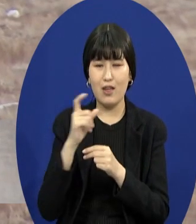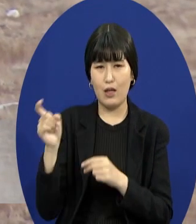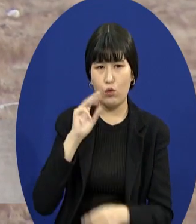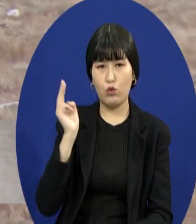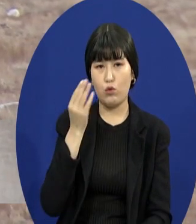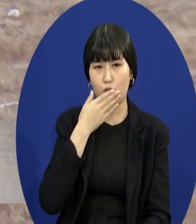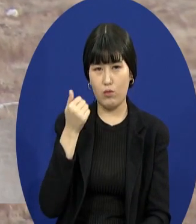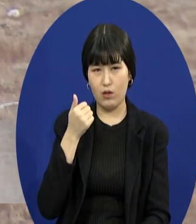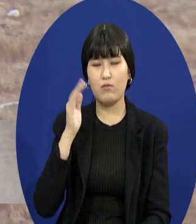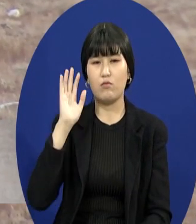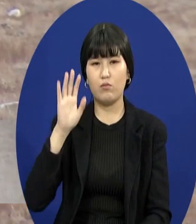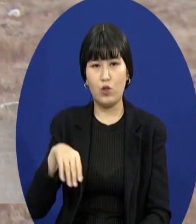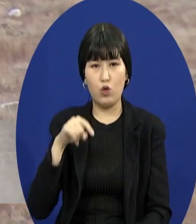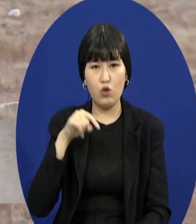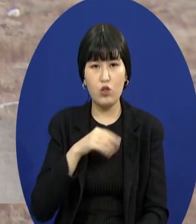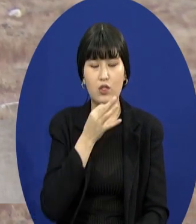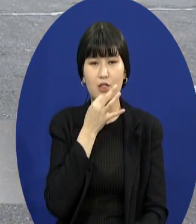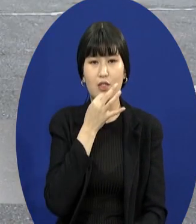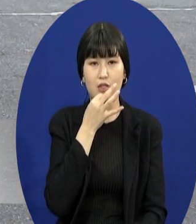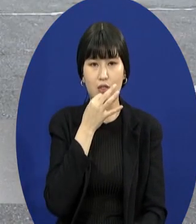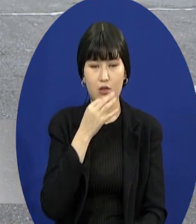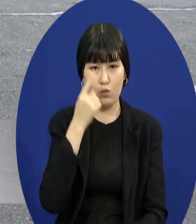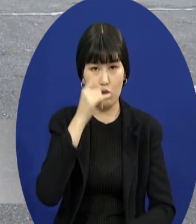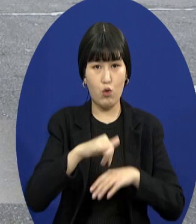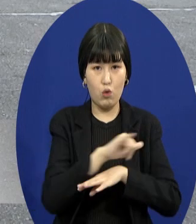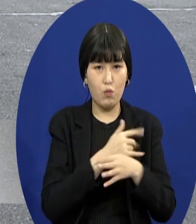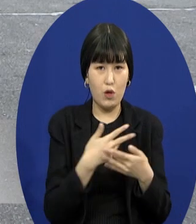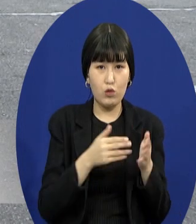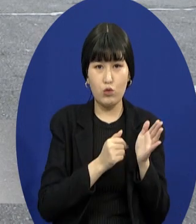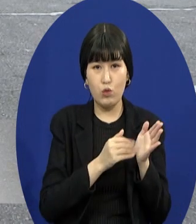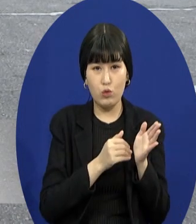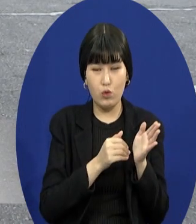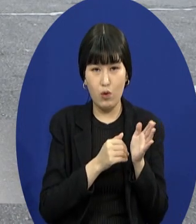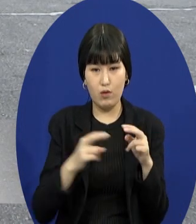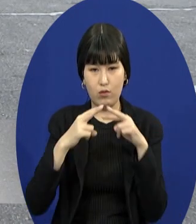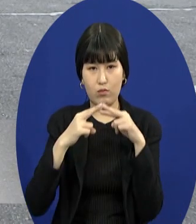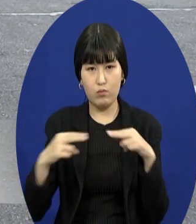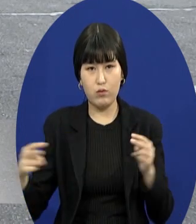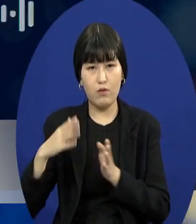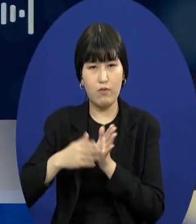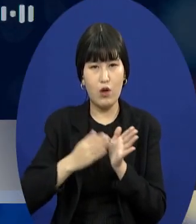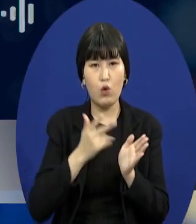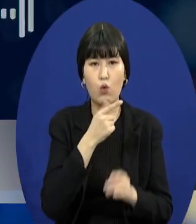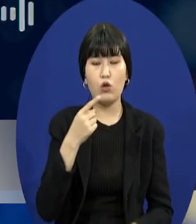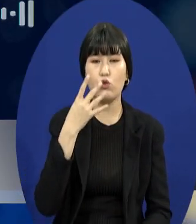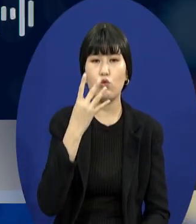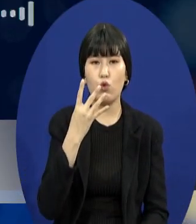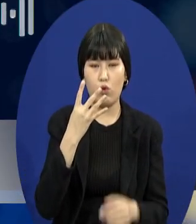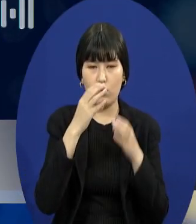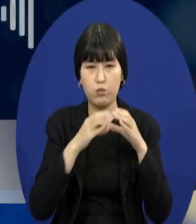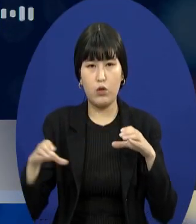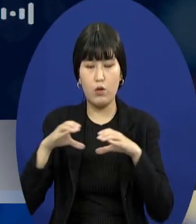манай улсад хомстод байгаа бараа бүтээгдэхүүнийг өдөрт 3-4 вагоноор тээвэрлэж байгааг албаныхан мэдээллээ. Өнөөдөр